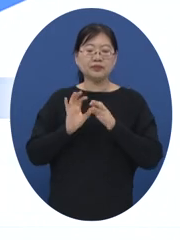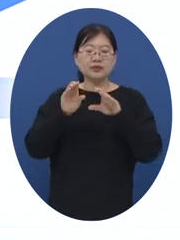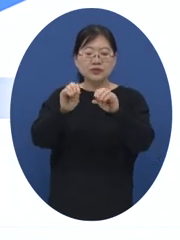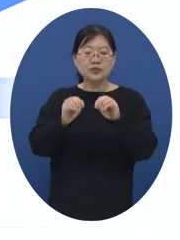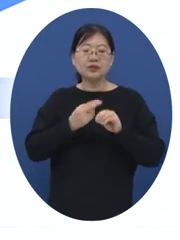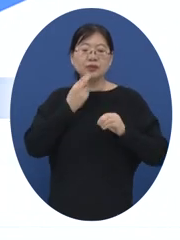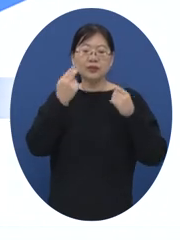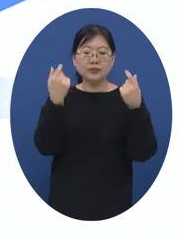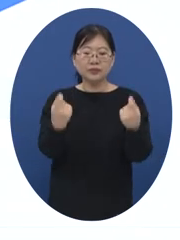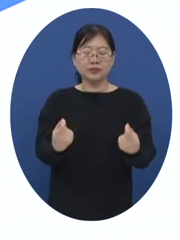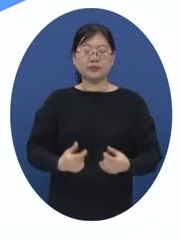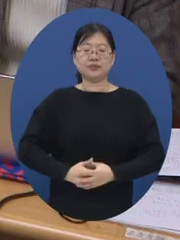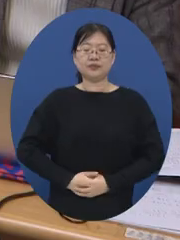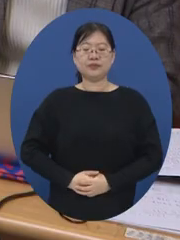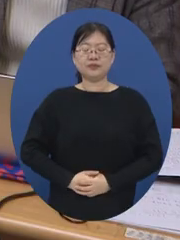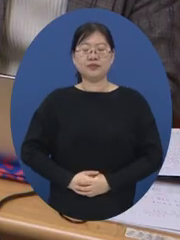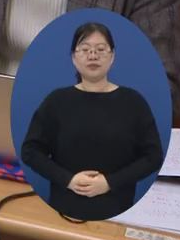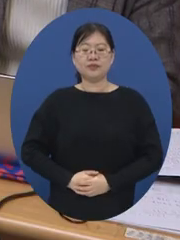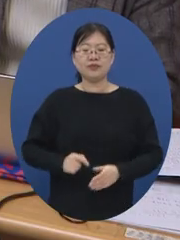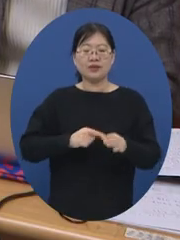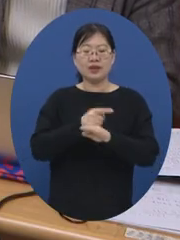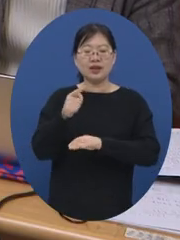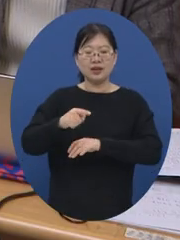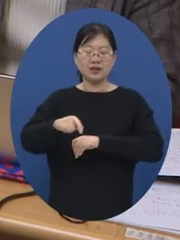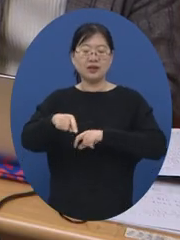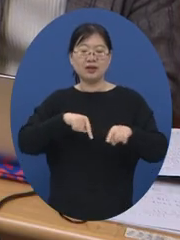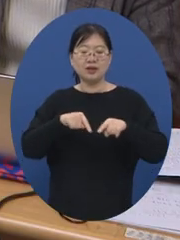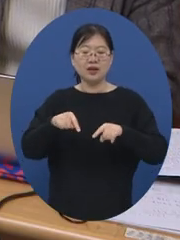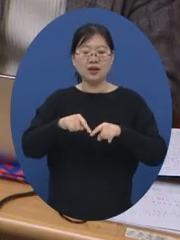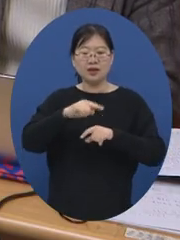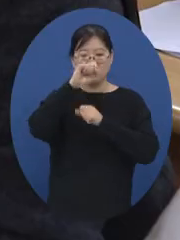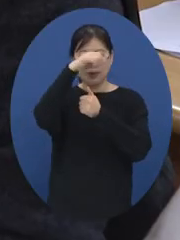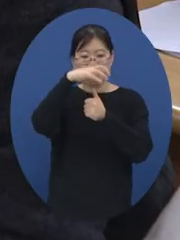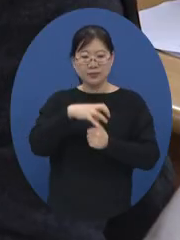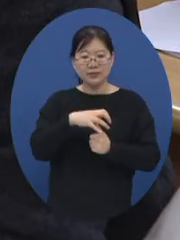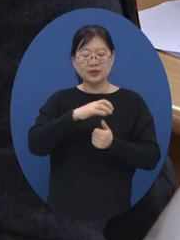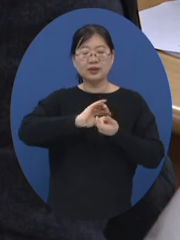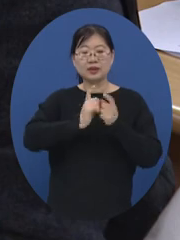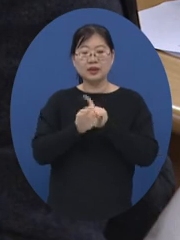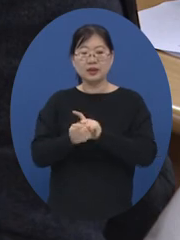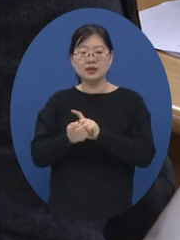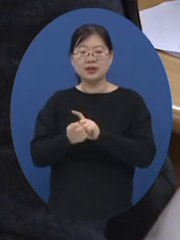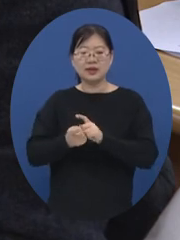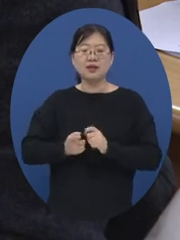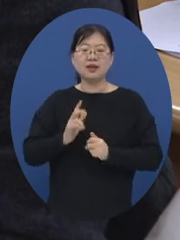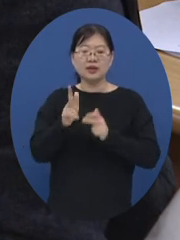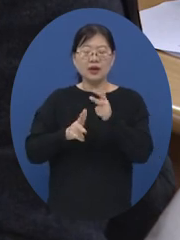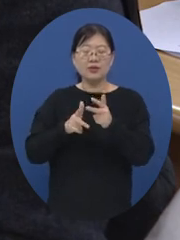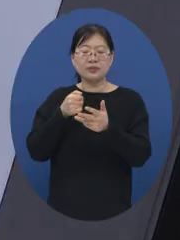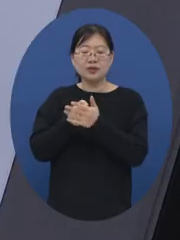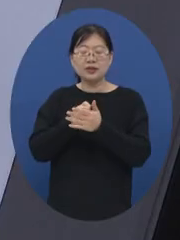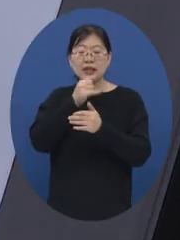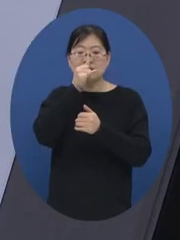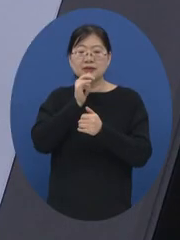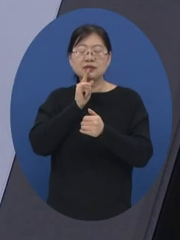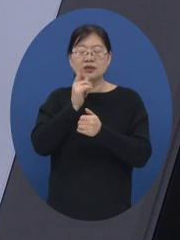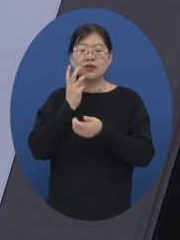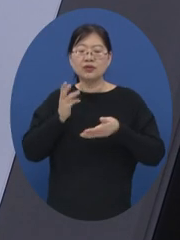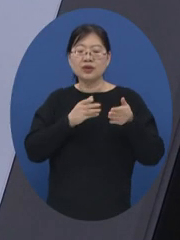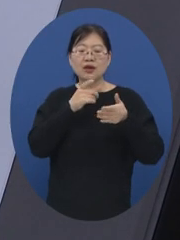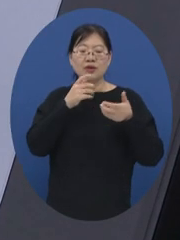2002년도에도 중단되지 않을 것입니다. 대외 정세에 발이 묶인 중앙정부 대신 대북 지원 사업자로 지정된 경기도의